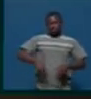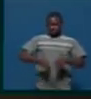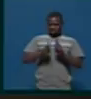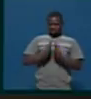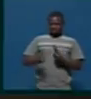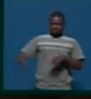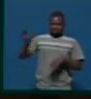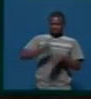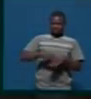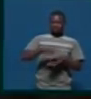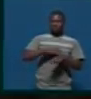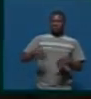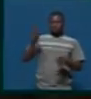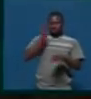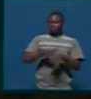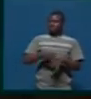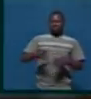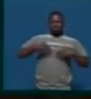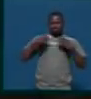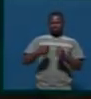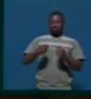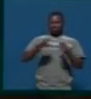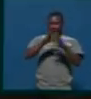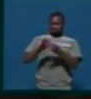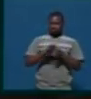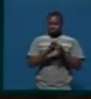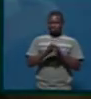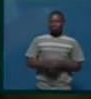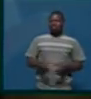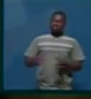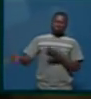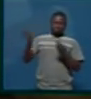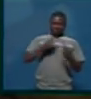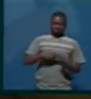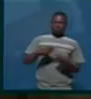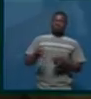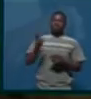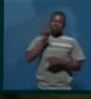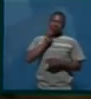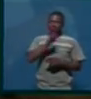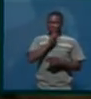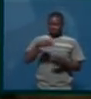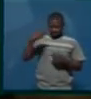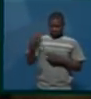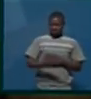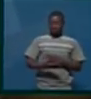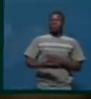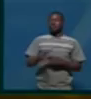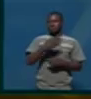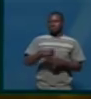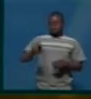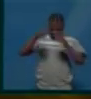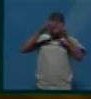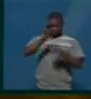sur pied la force conjointe. À son retour à l'hôtel, Roch Marc-Christian Kabore a reçu le ministre japonais des Affaires étrangères. Taro Kono